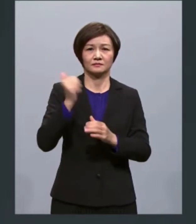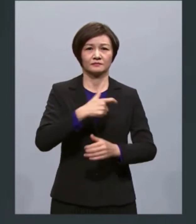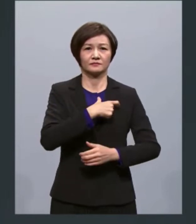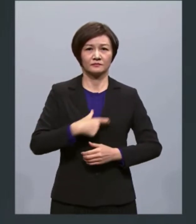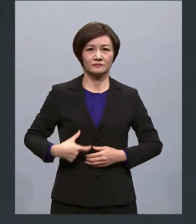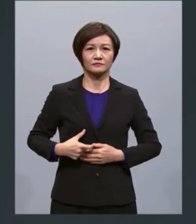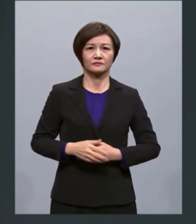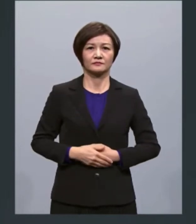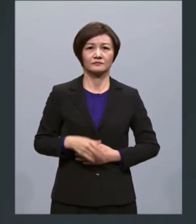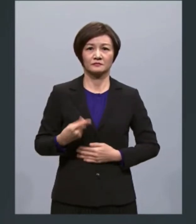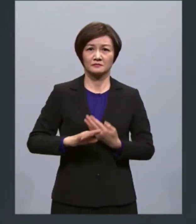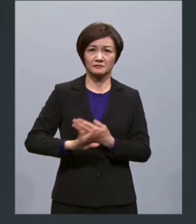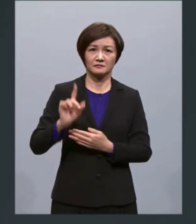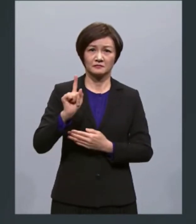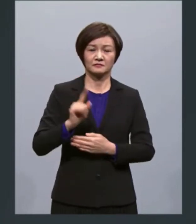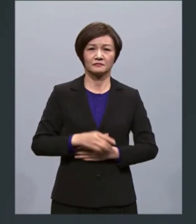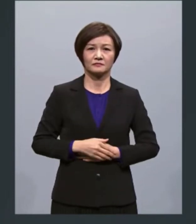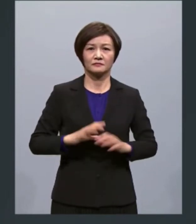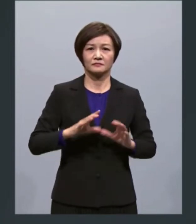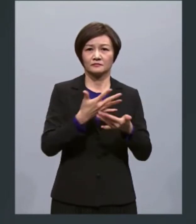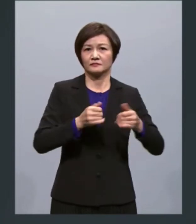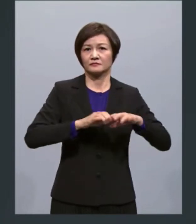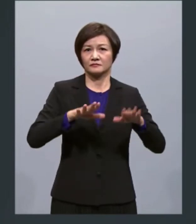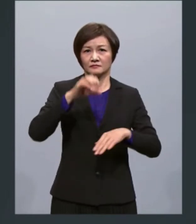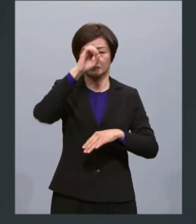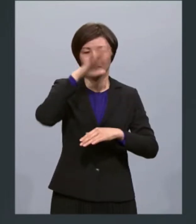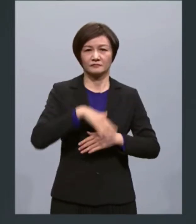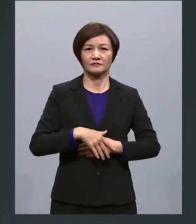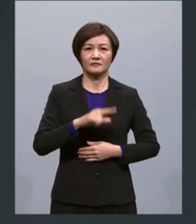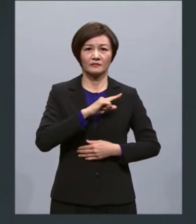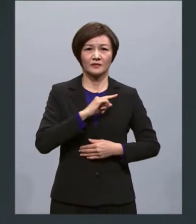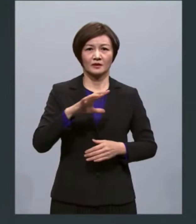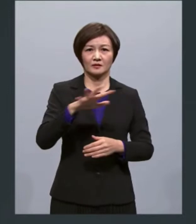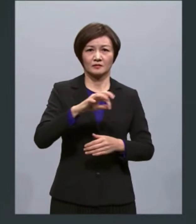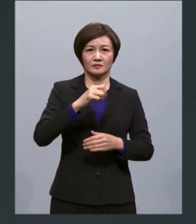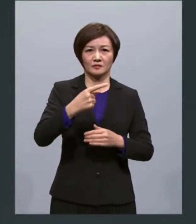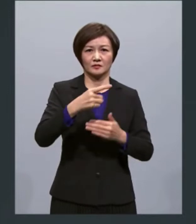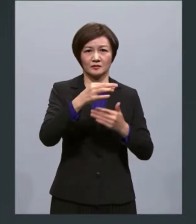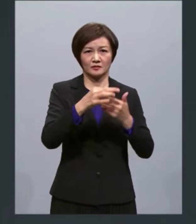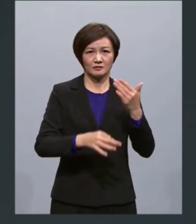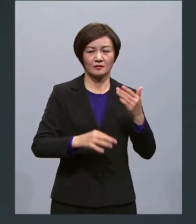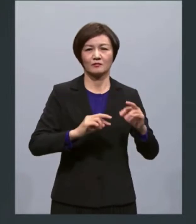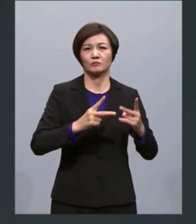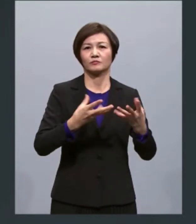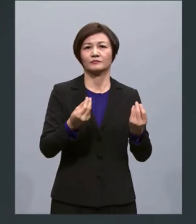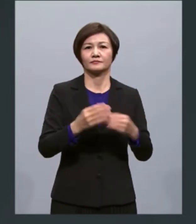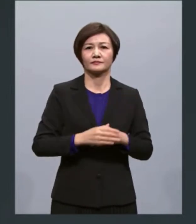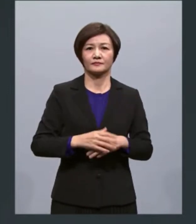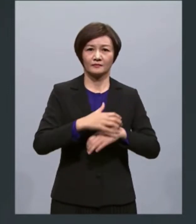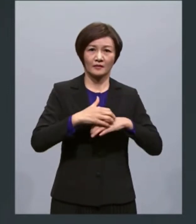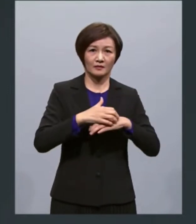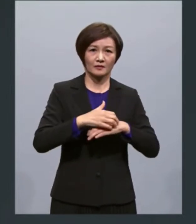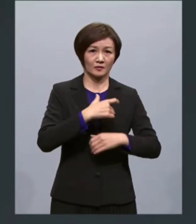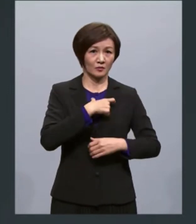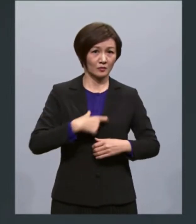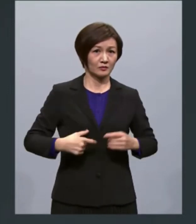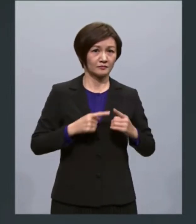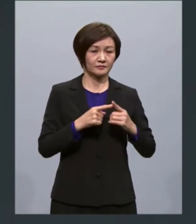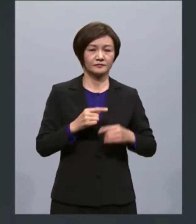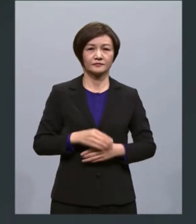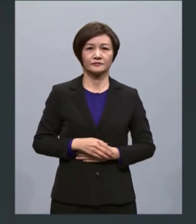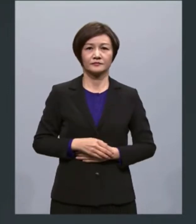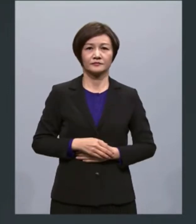另外一方面，国民党也没有修正自己的统一党章， 所推败的侯友宜候选人